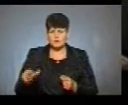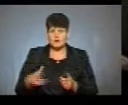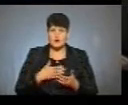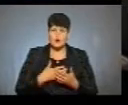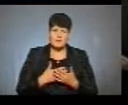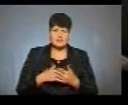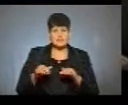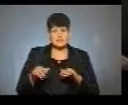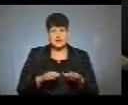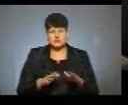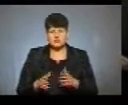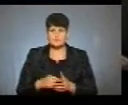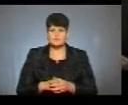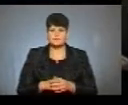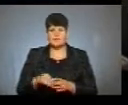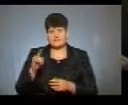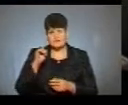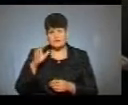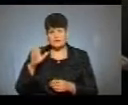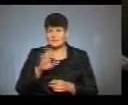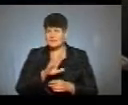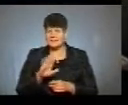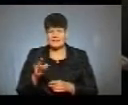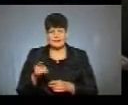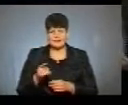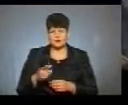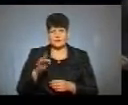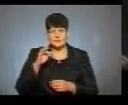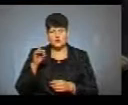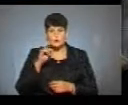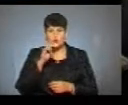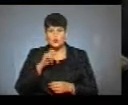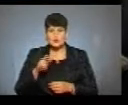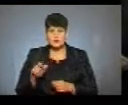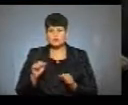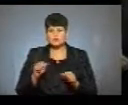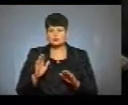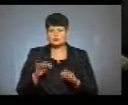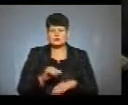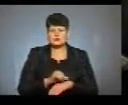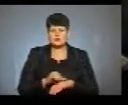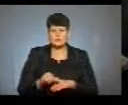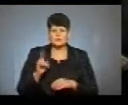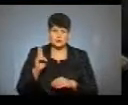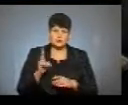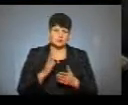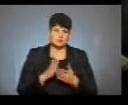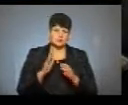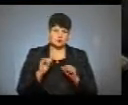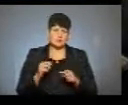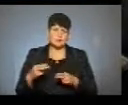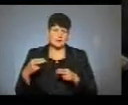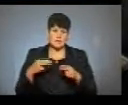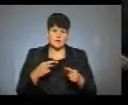громадських діячів, відомих не тернополян, відомих українців. Можливо, будуть із закордону хтось, якщо буде можливість приїхати